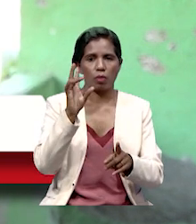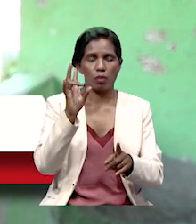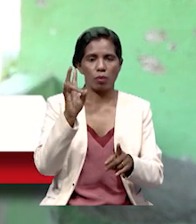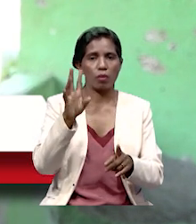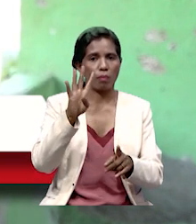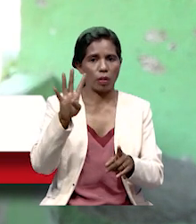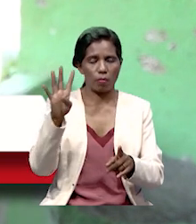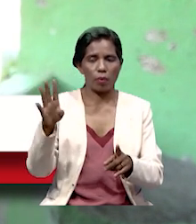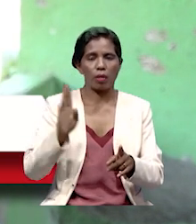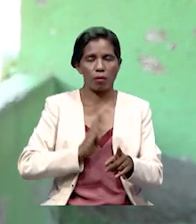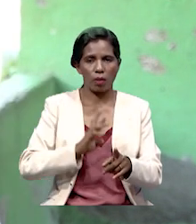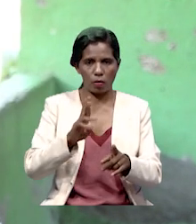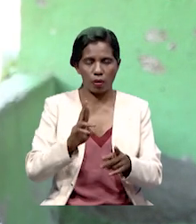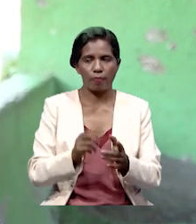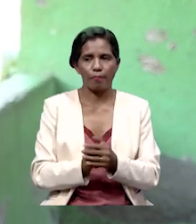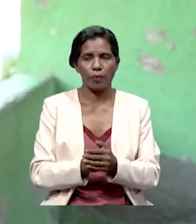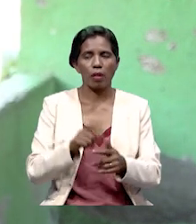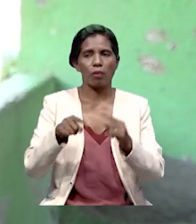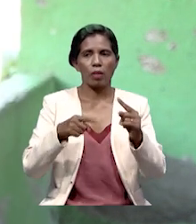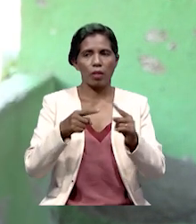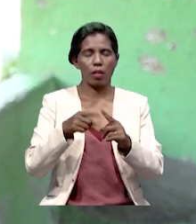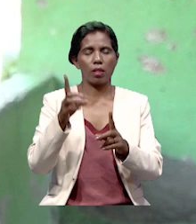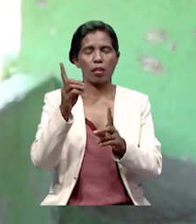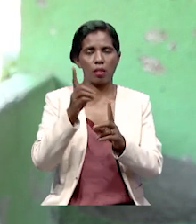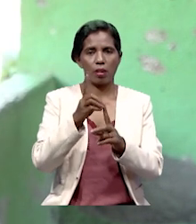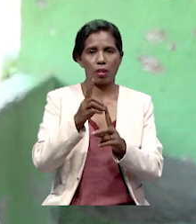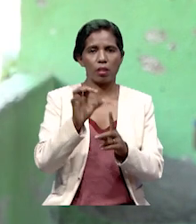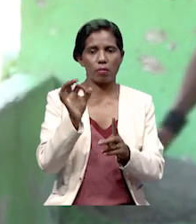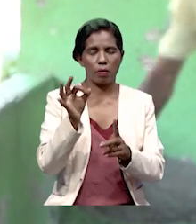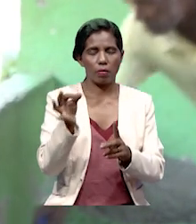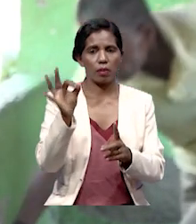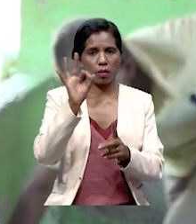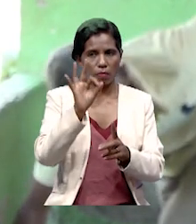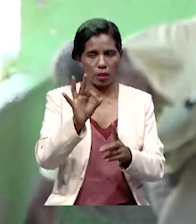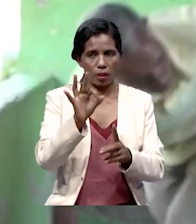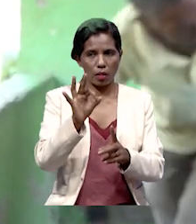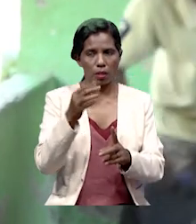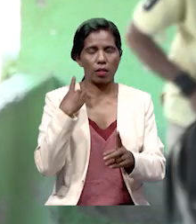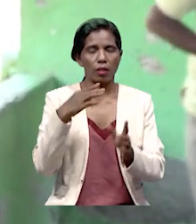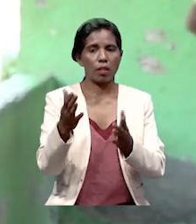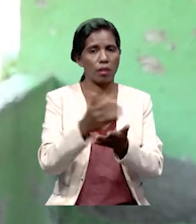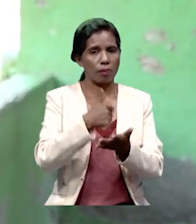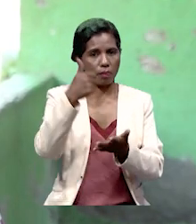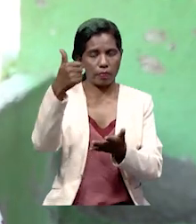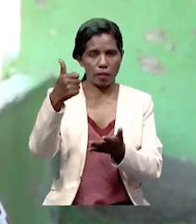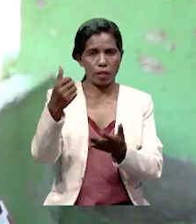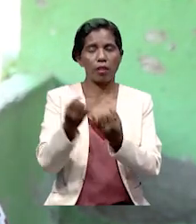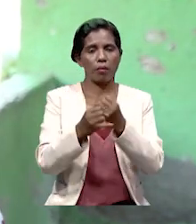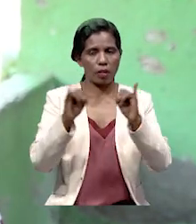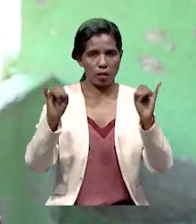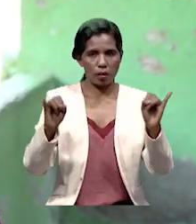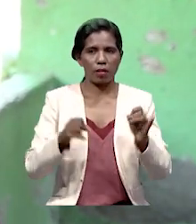Wenhira quando iha 99 ita referendum ita heta no kunanona.